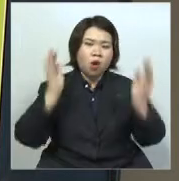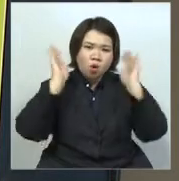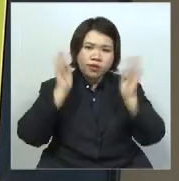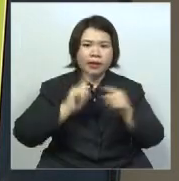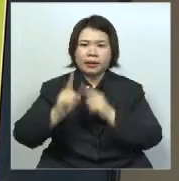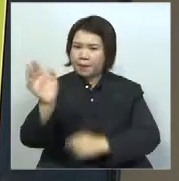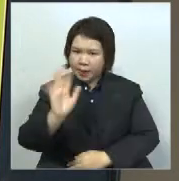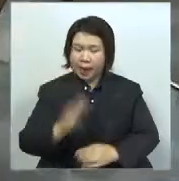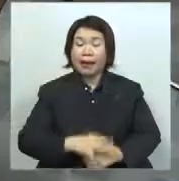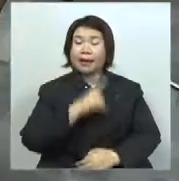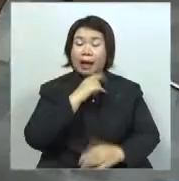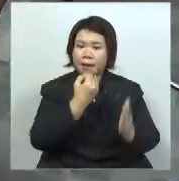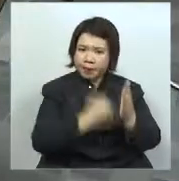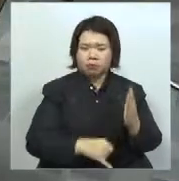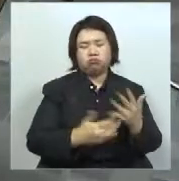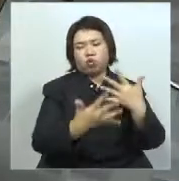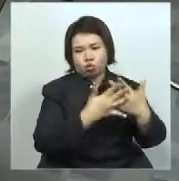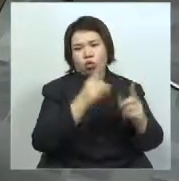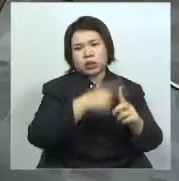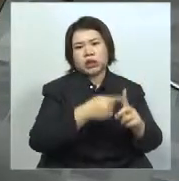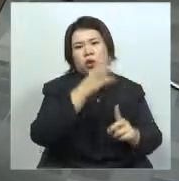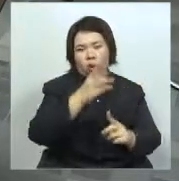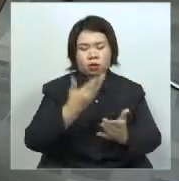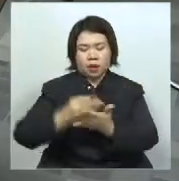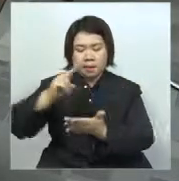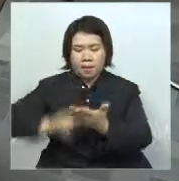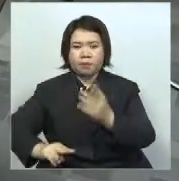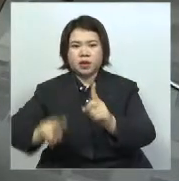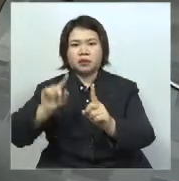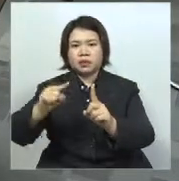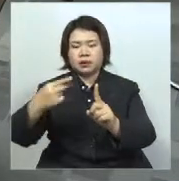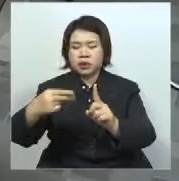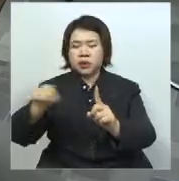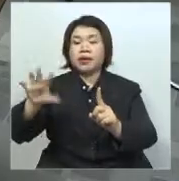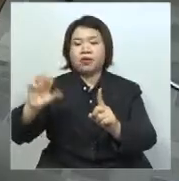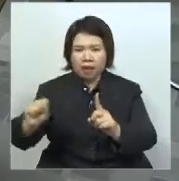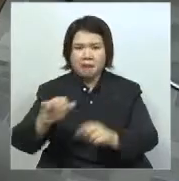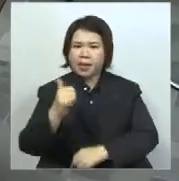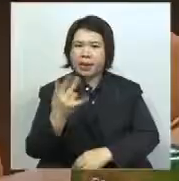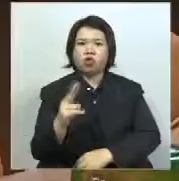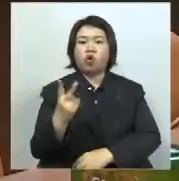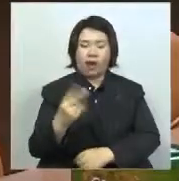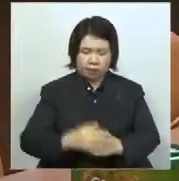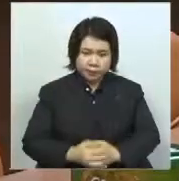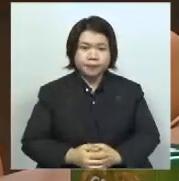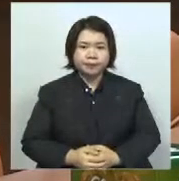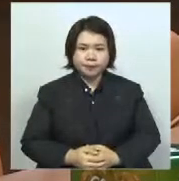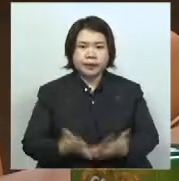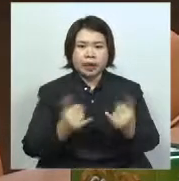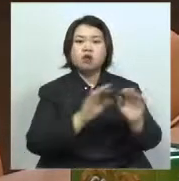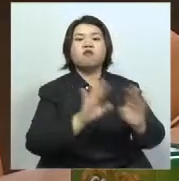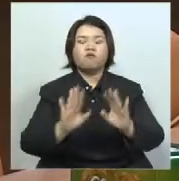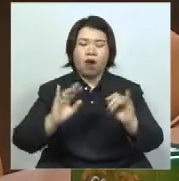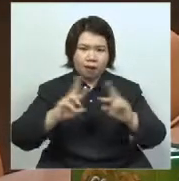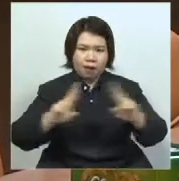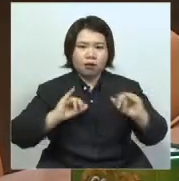ฝืนมีโทษจำคุกตั้งแต่6เดือนหรือปรับตั้งแต่ 10,000 ถึง 500,000 บาทหรือว่าทั้งจำทั้งปรับนะคะก็ฝากไ